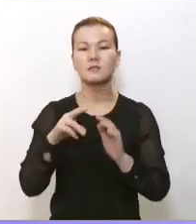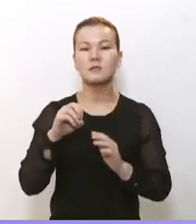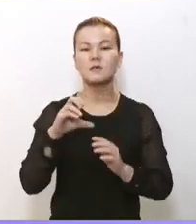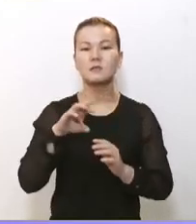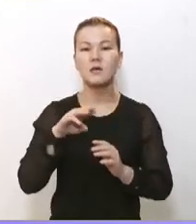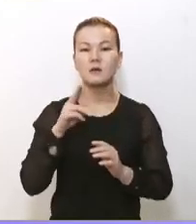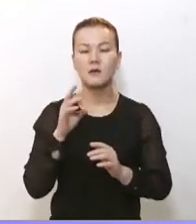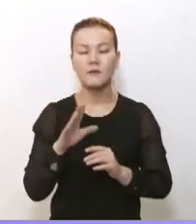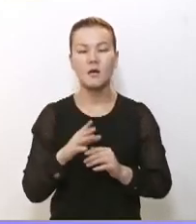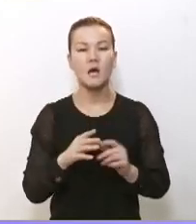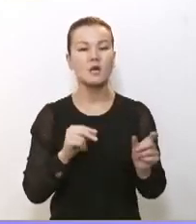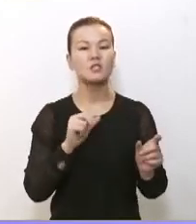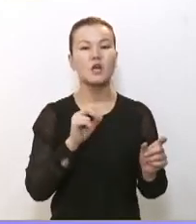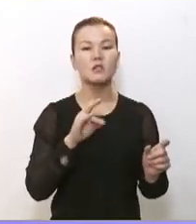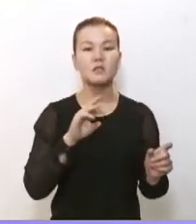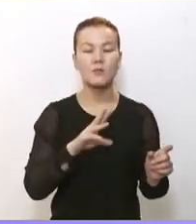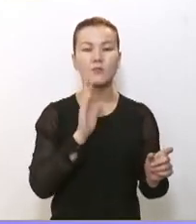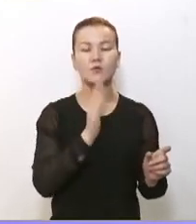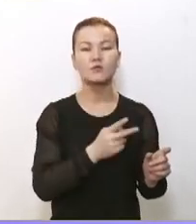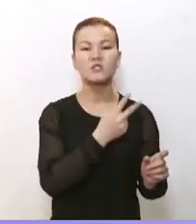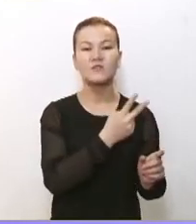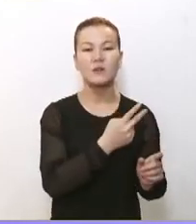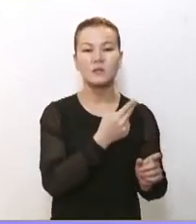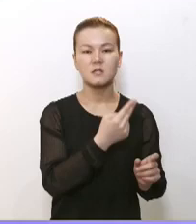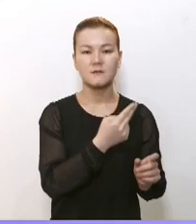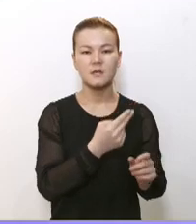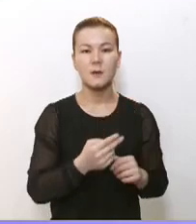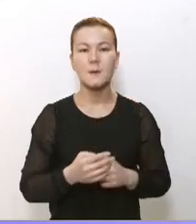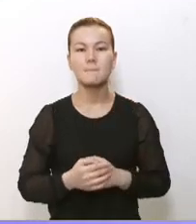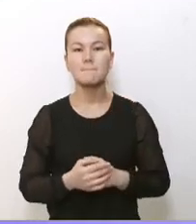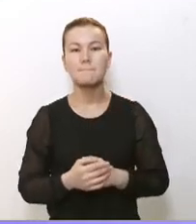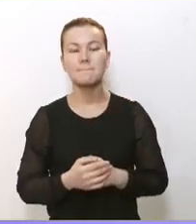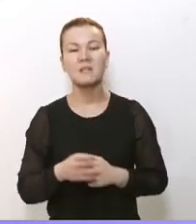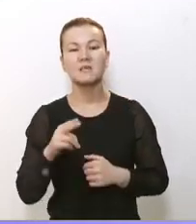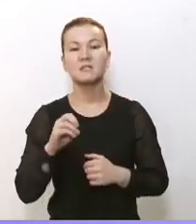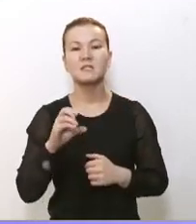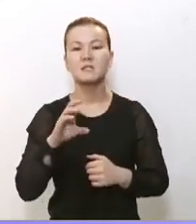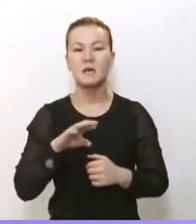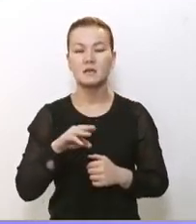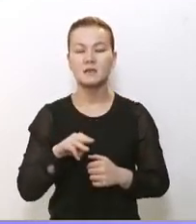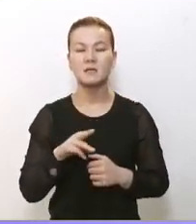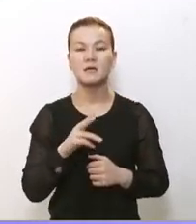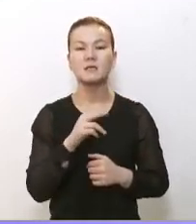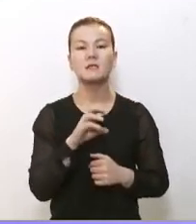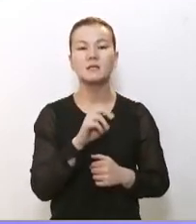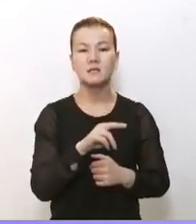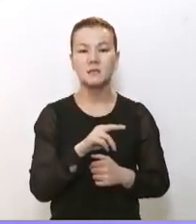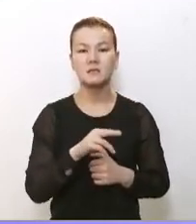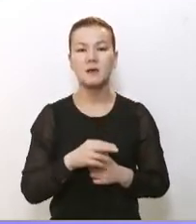Значит, в частном будет две цифры – десятки и